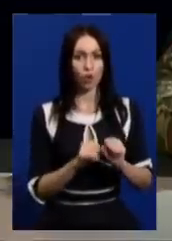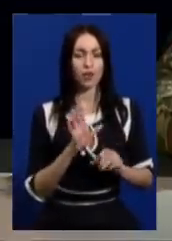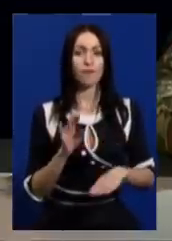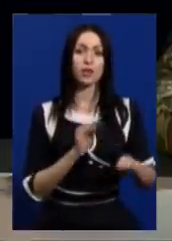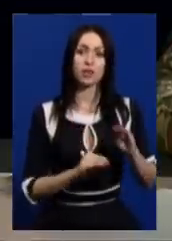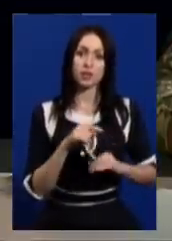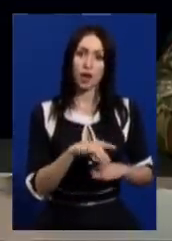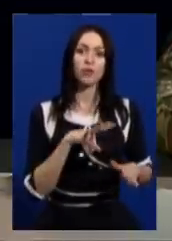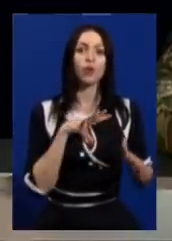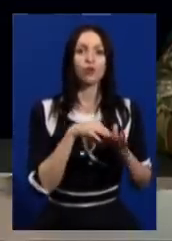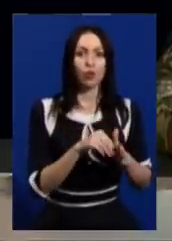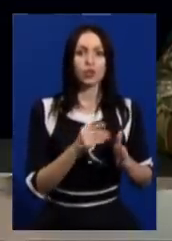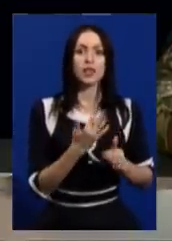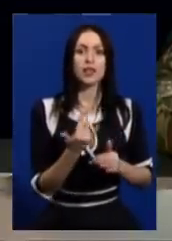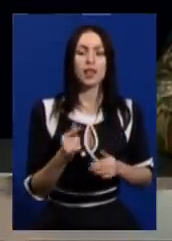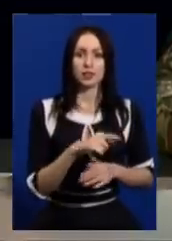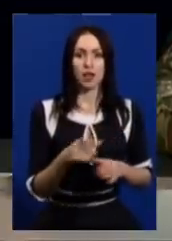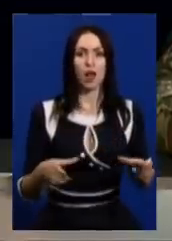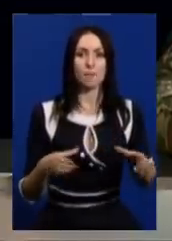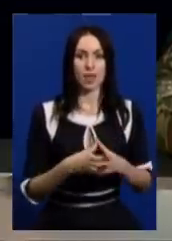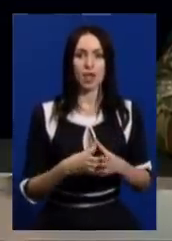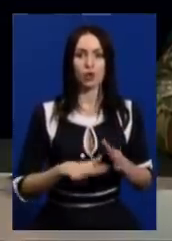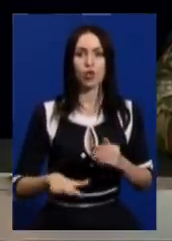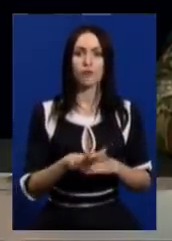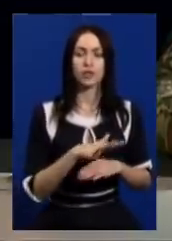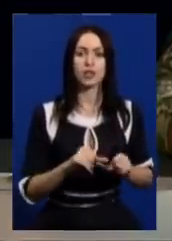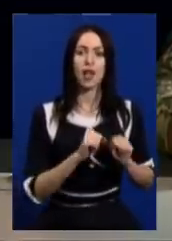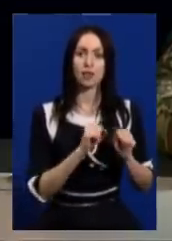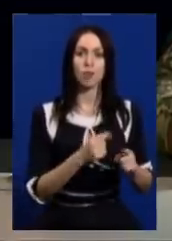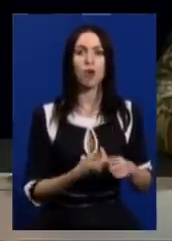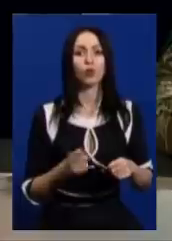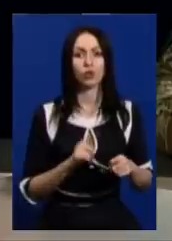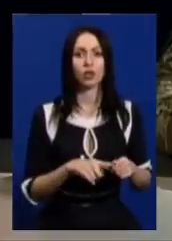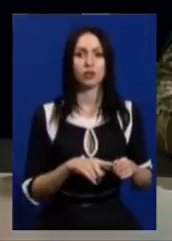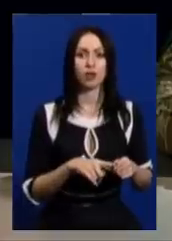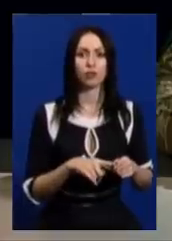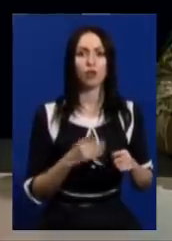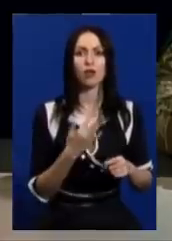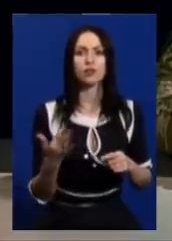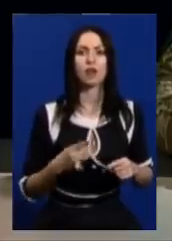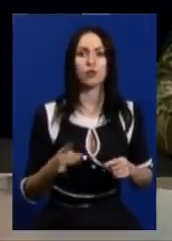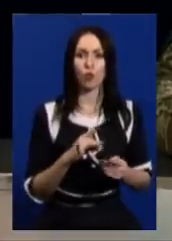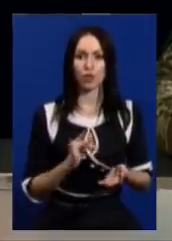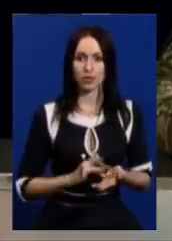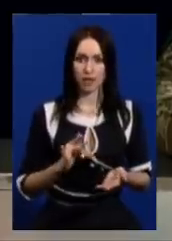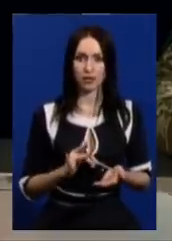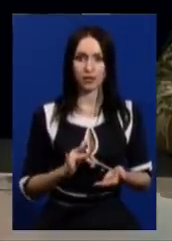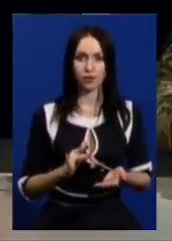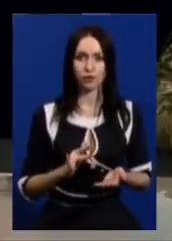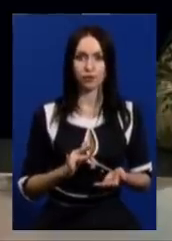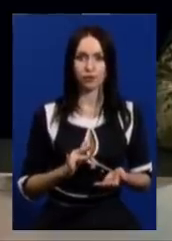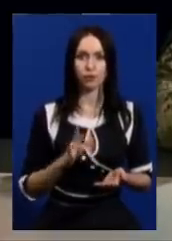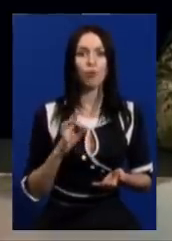В состав ее входит несколько батальонов территориальной обороны. Это, будем говорить так, несколько районных центров